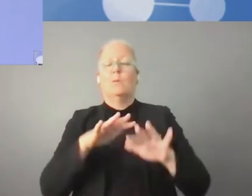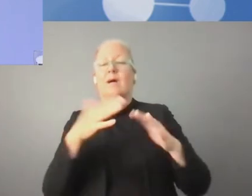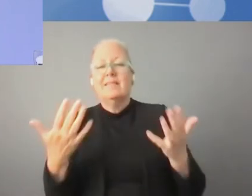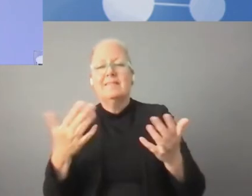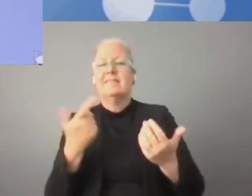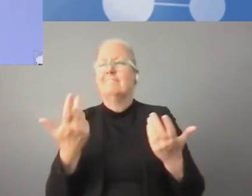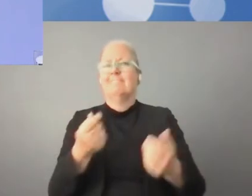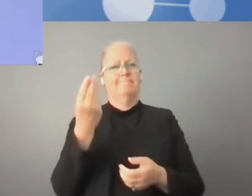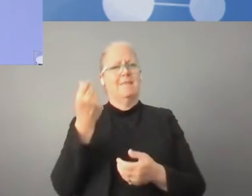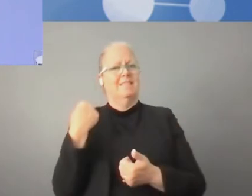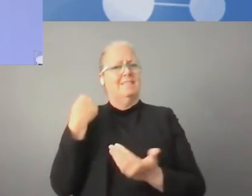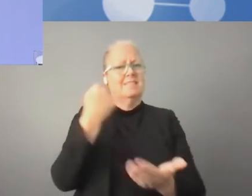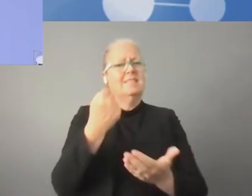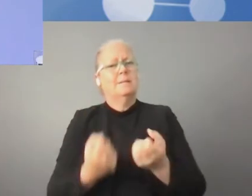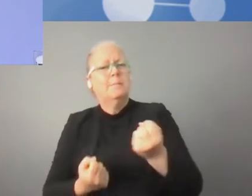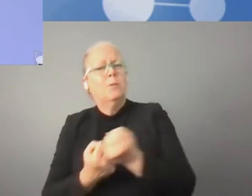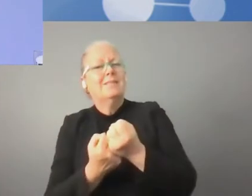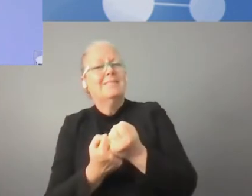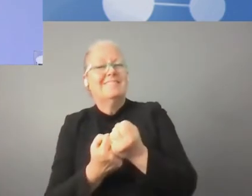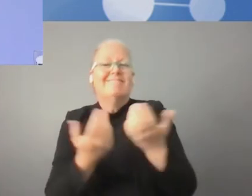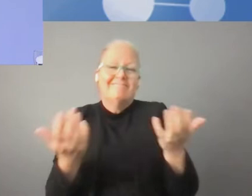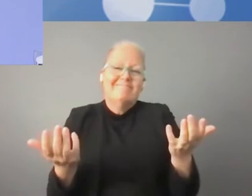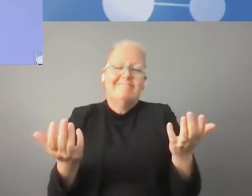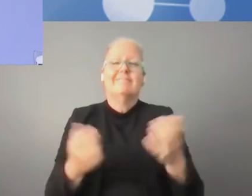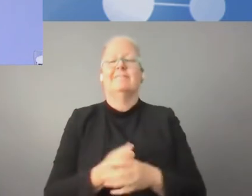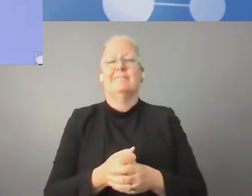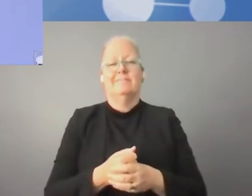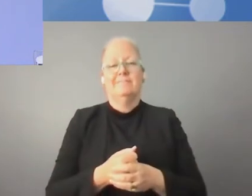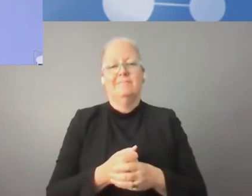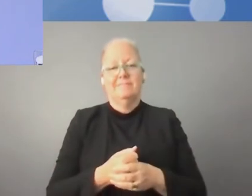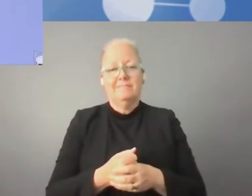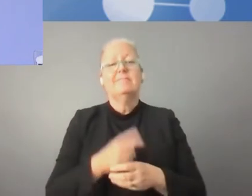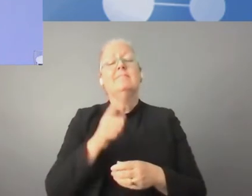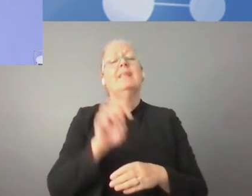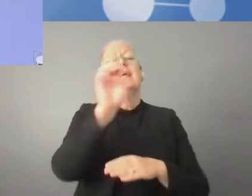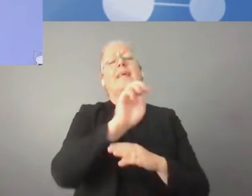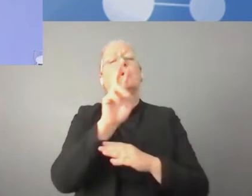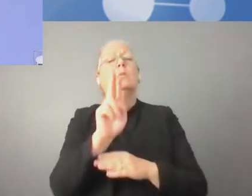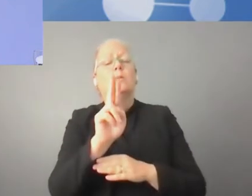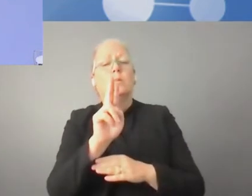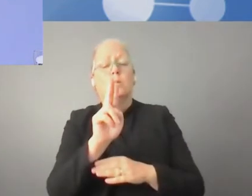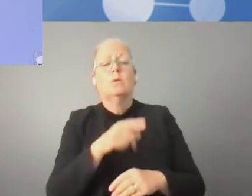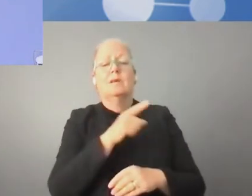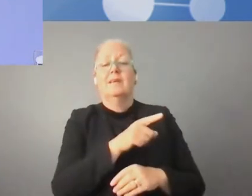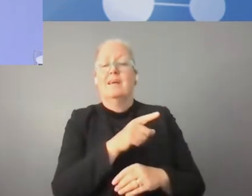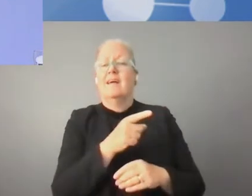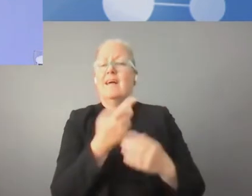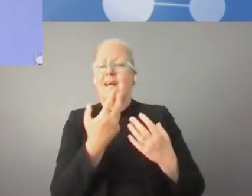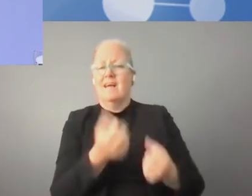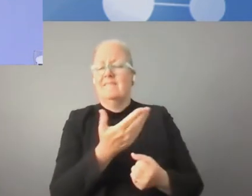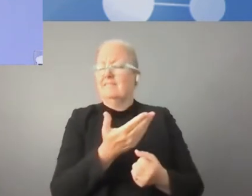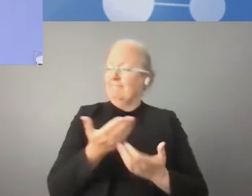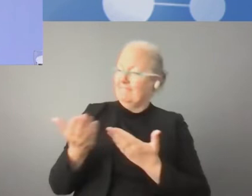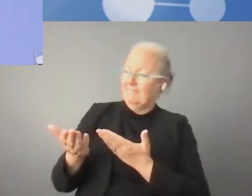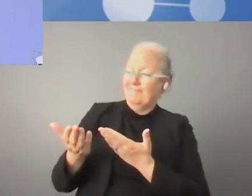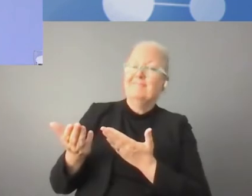施。我们应该能够确认培训了很多的好的工作团队，使得这些